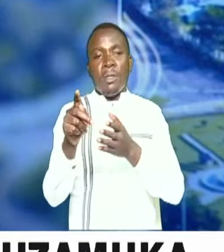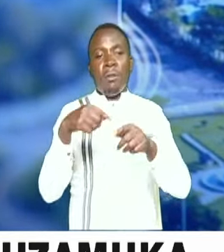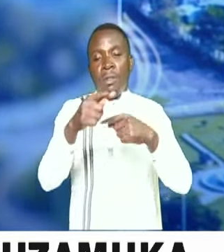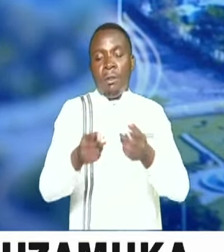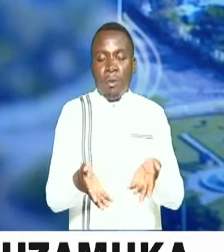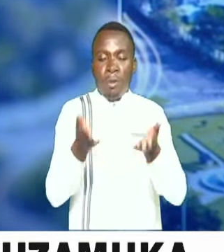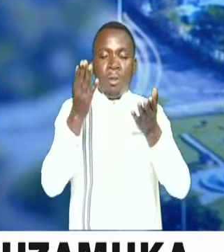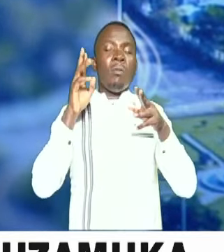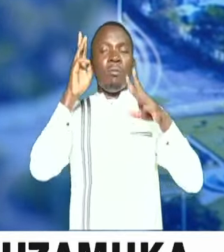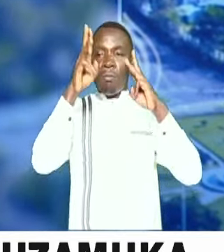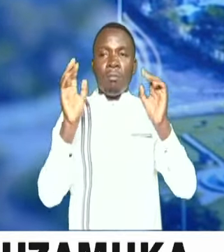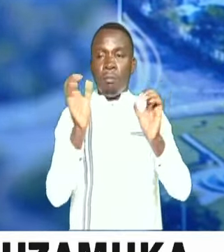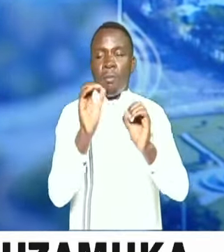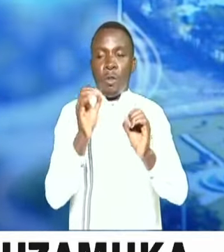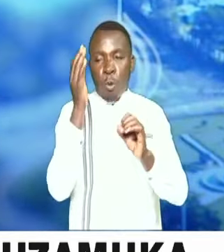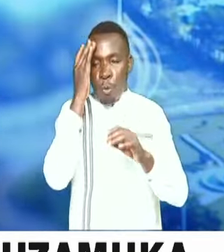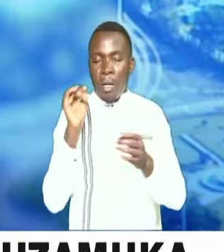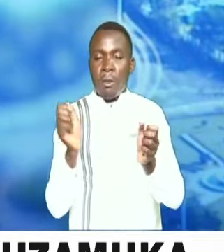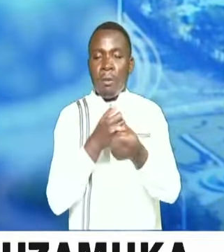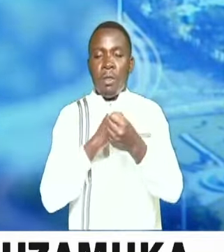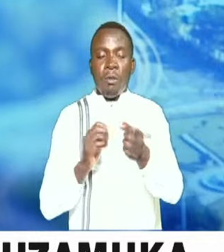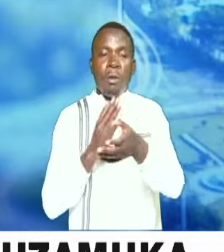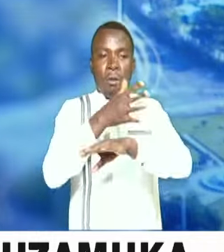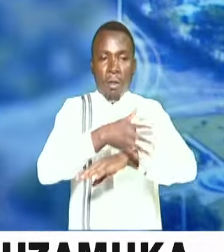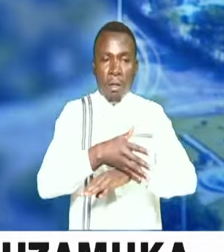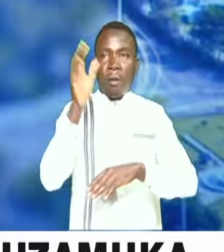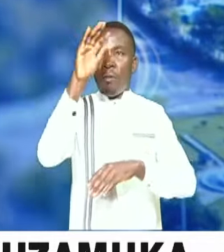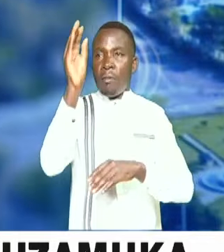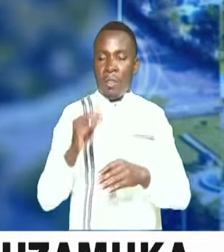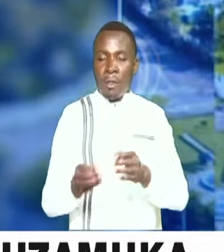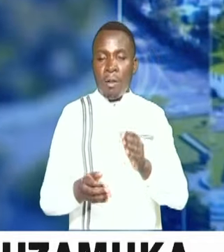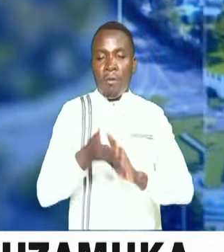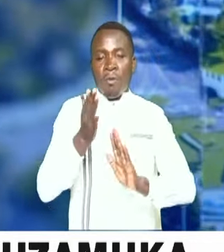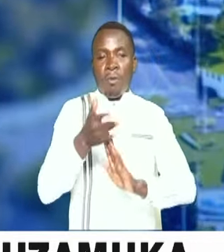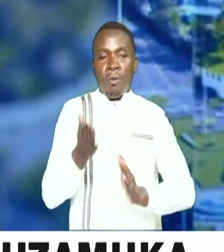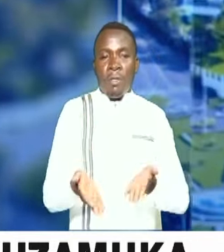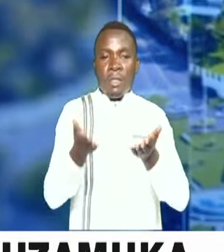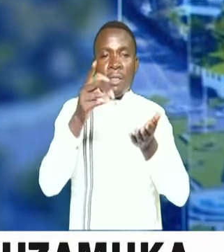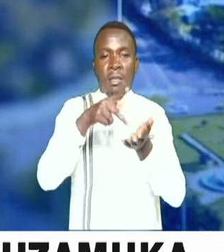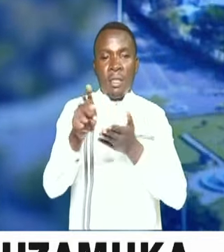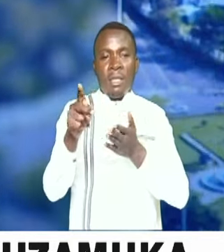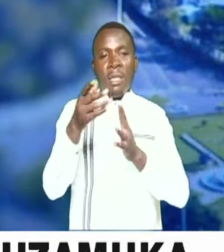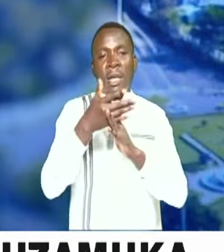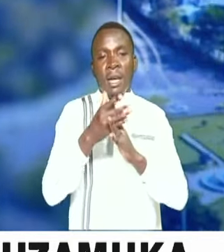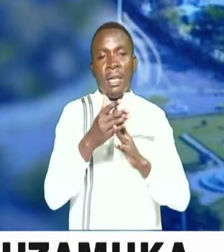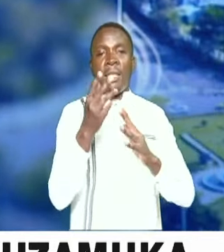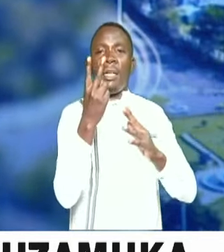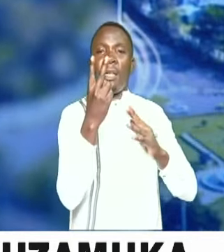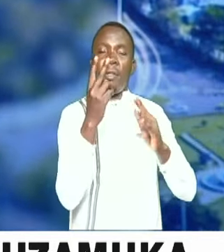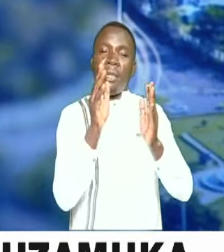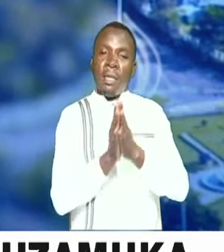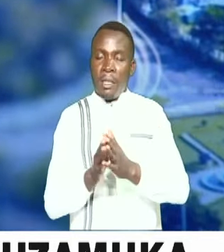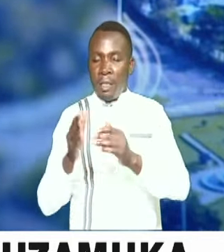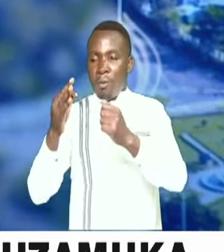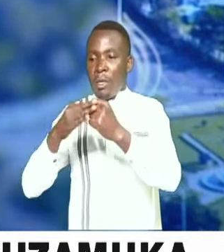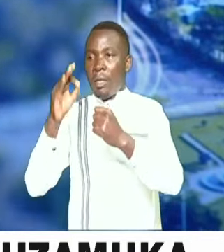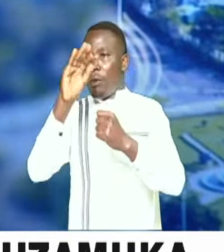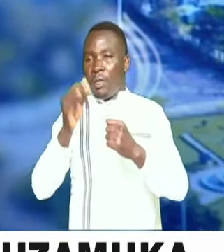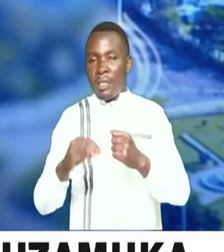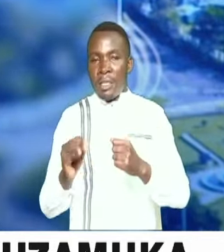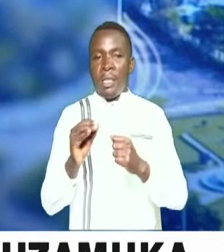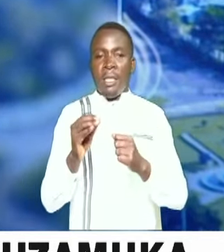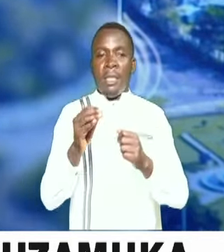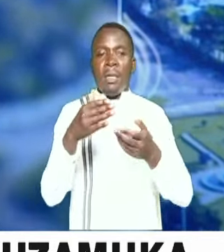kuko bitarenza igipimo fatizo cy'umuvuduko w'izamuka ry'ibiciro aricyo hagati ya 2.8%. Reka